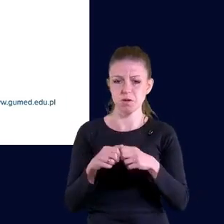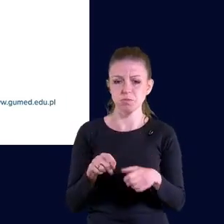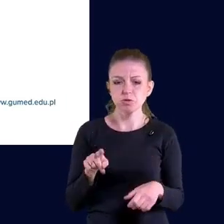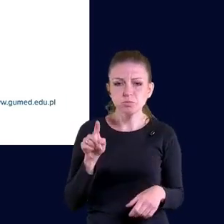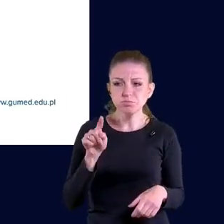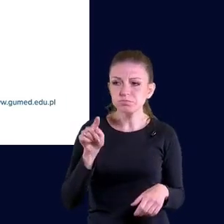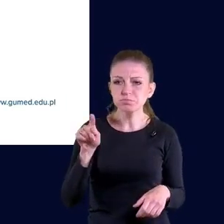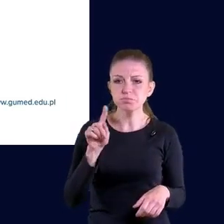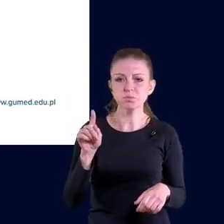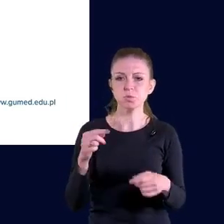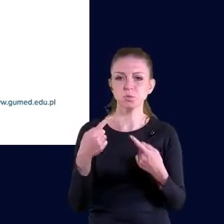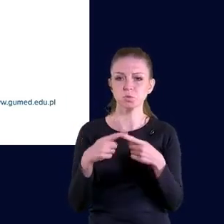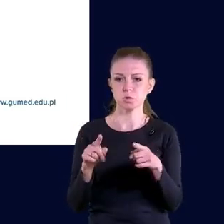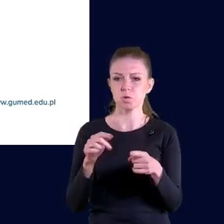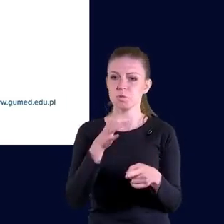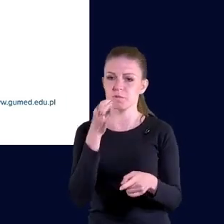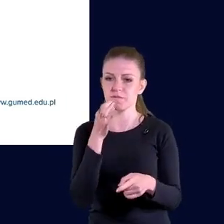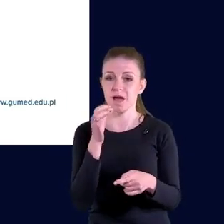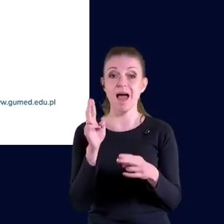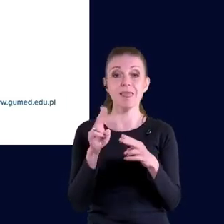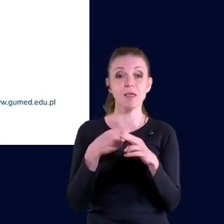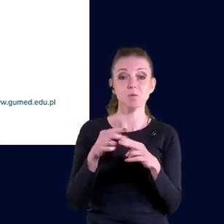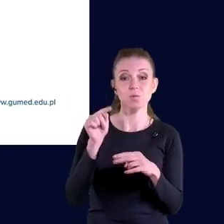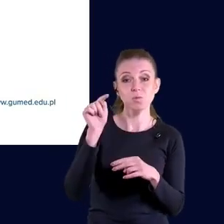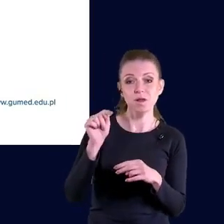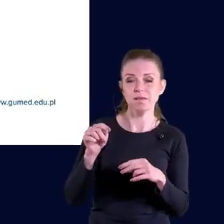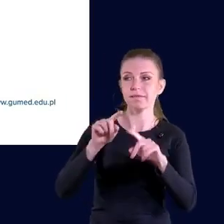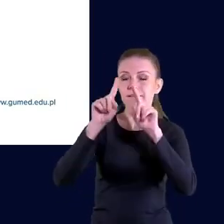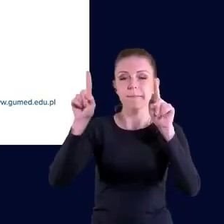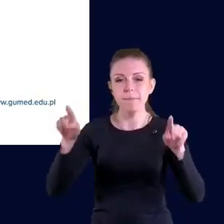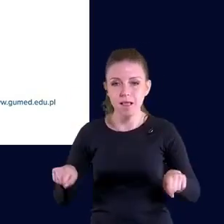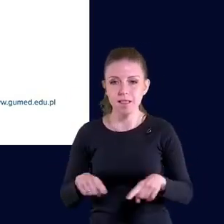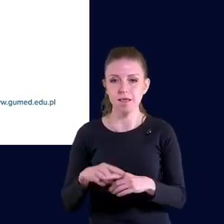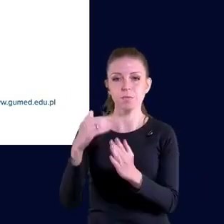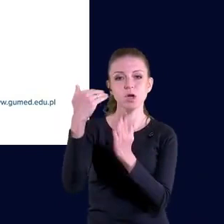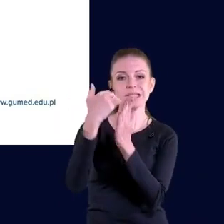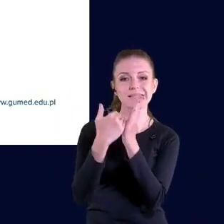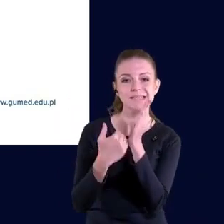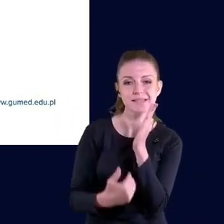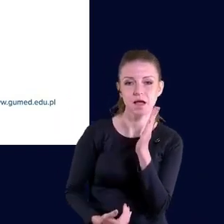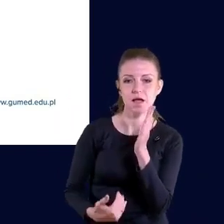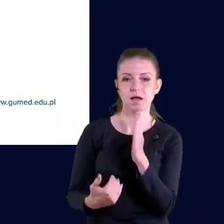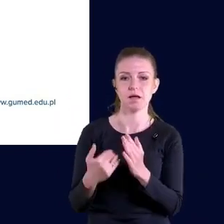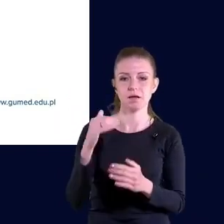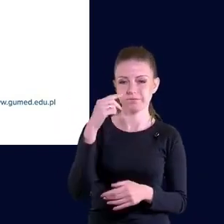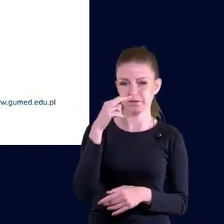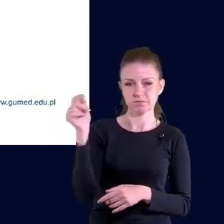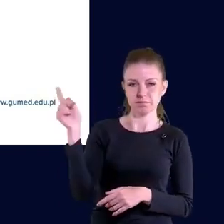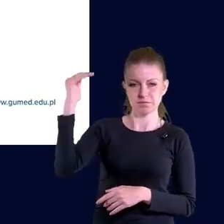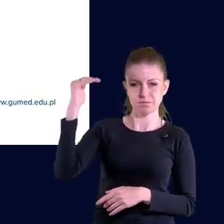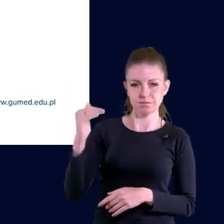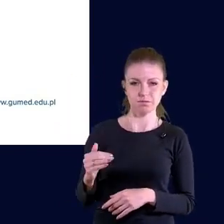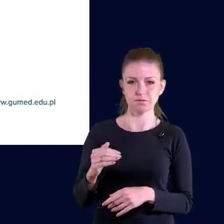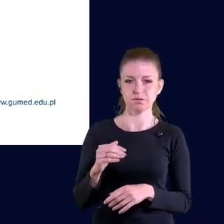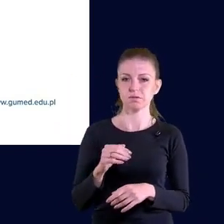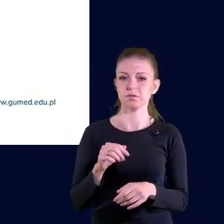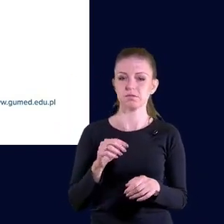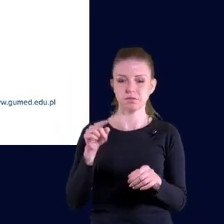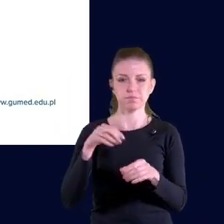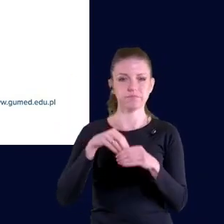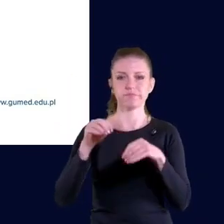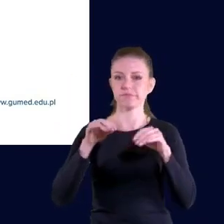prawidłowo znać taki element Natomiast są też takie elementy jak tabelę tutaj listy właśnie znowu pewno mają bardziej